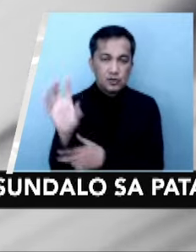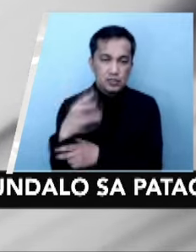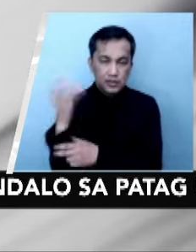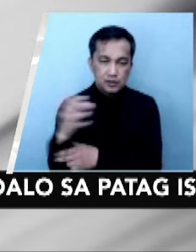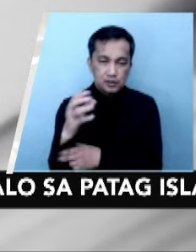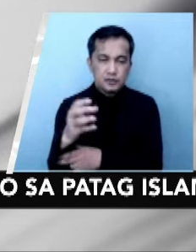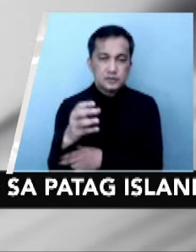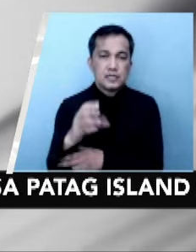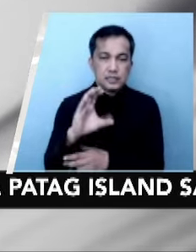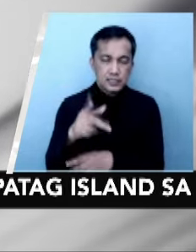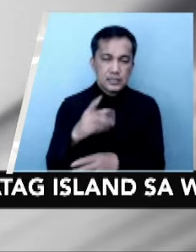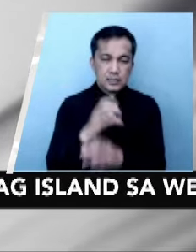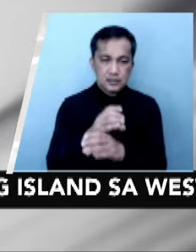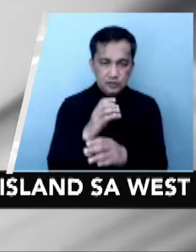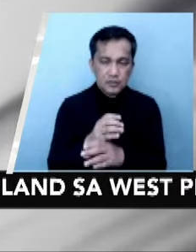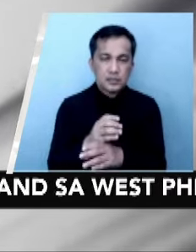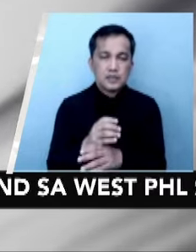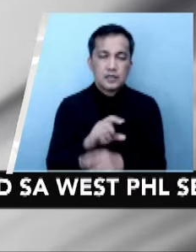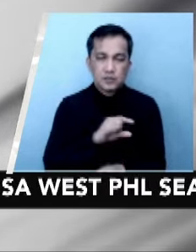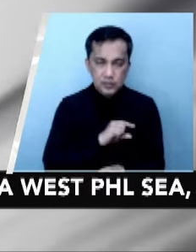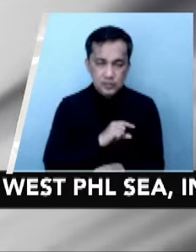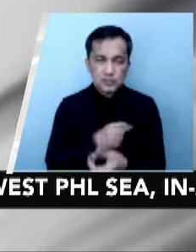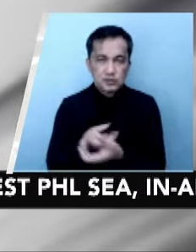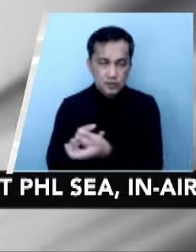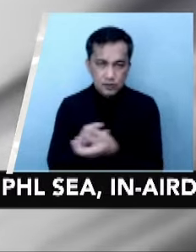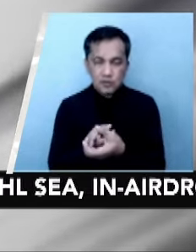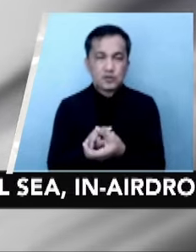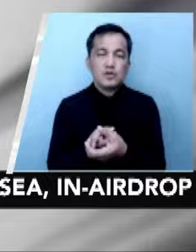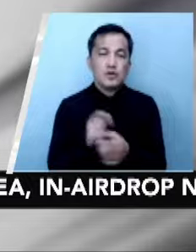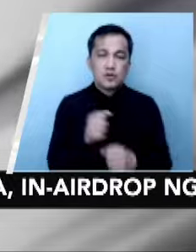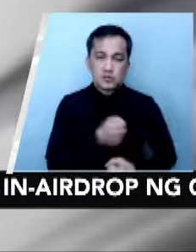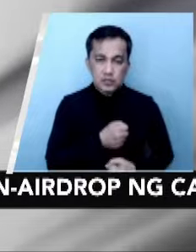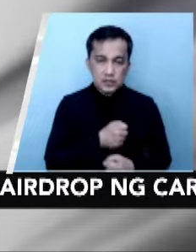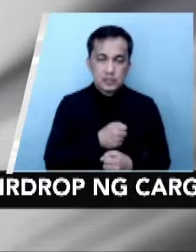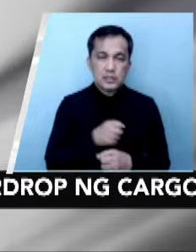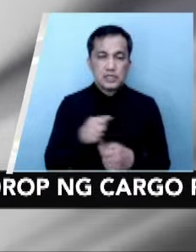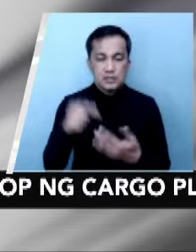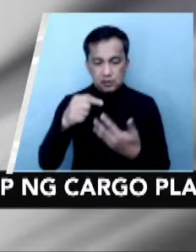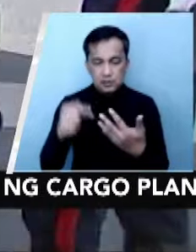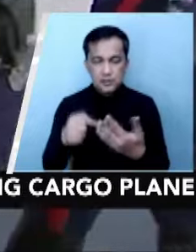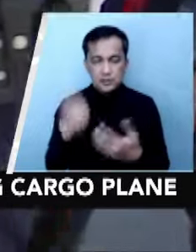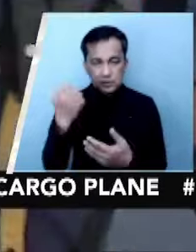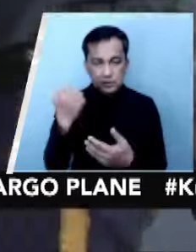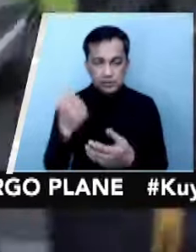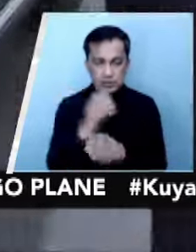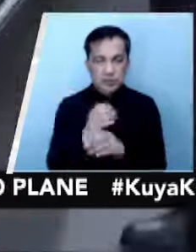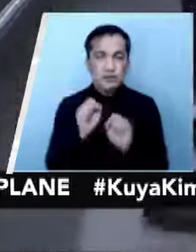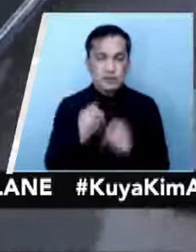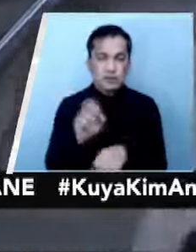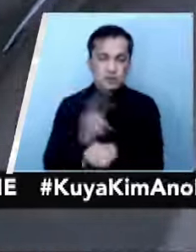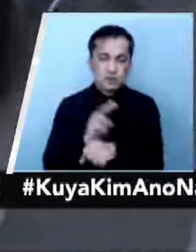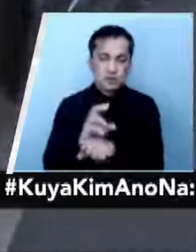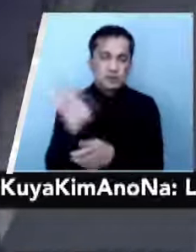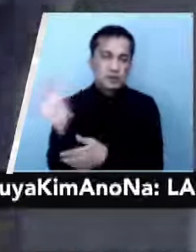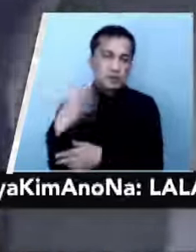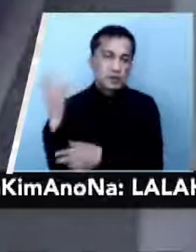pulis at truck ng bombero at sundalo at ibang emergency vehicles lang ang pwedeng gumamit ng wangwang.